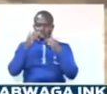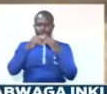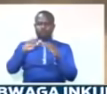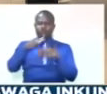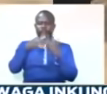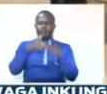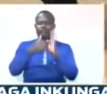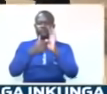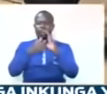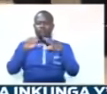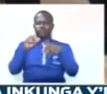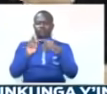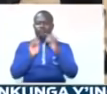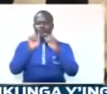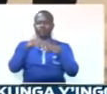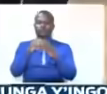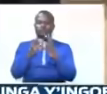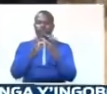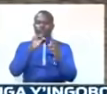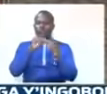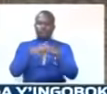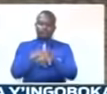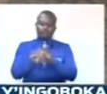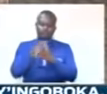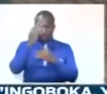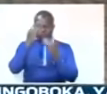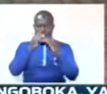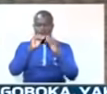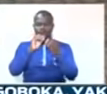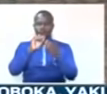kiliziya hagaragara amatsinda y'abatashye ubukwe ariko ntibinjire atari ku